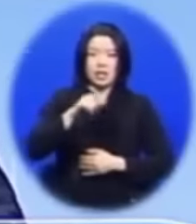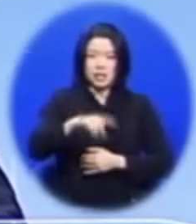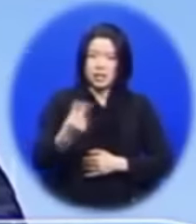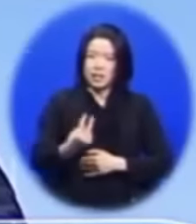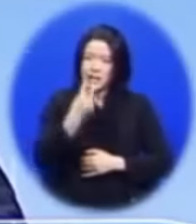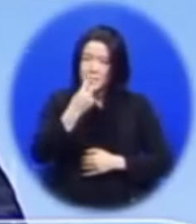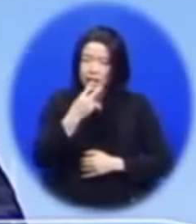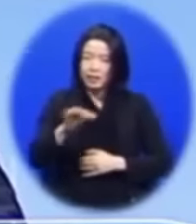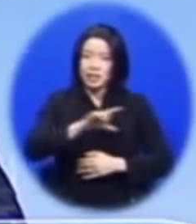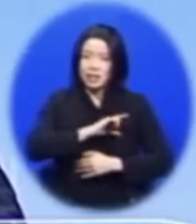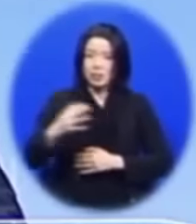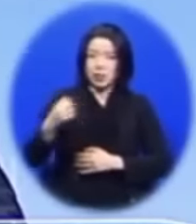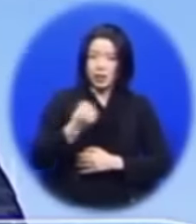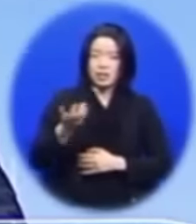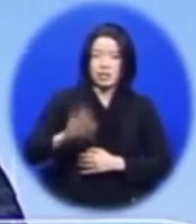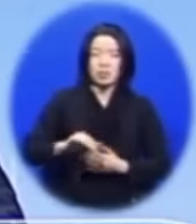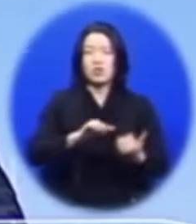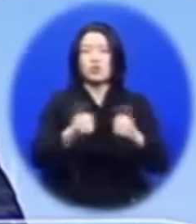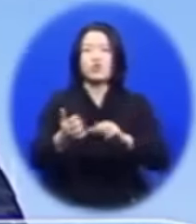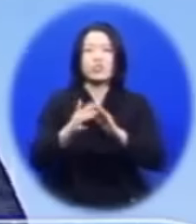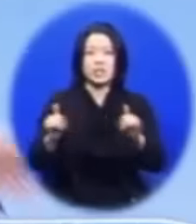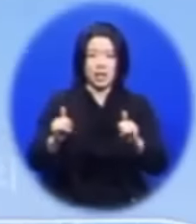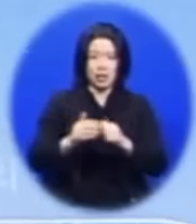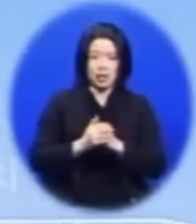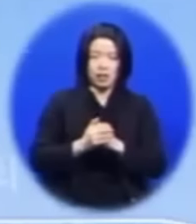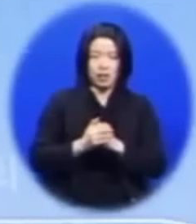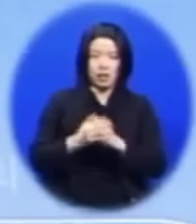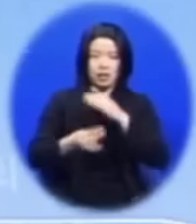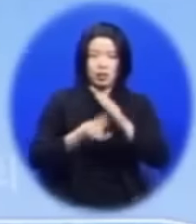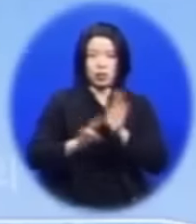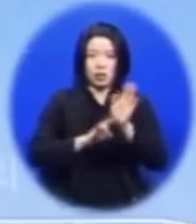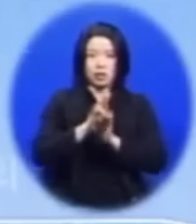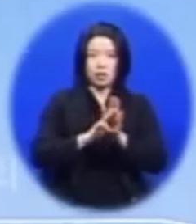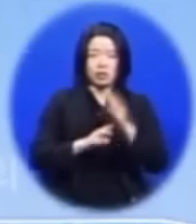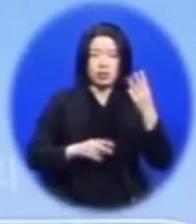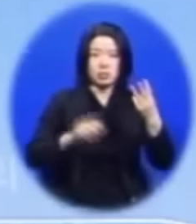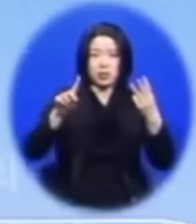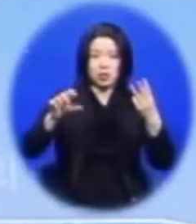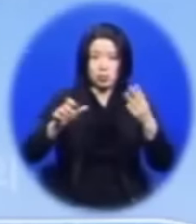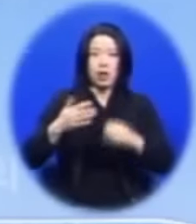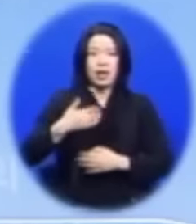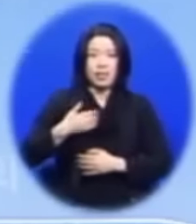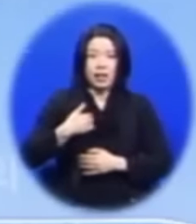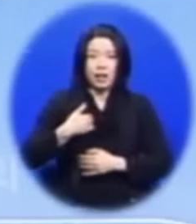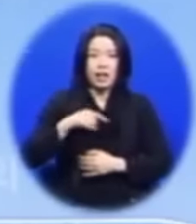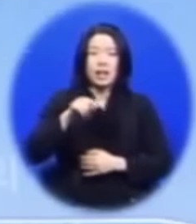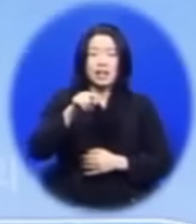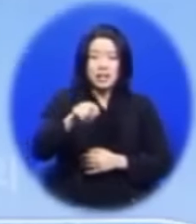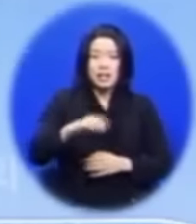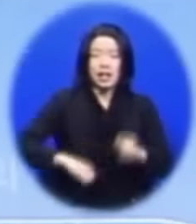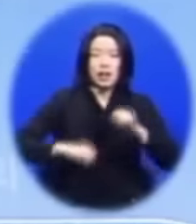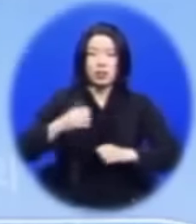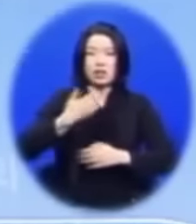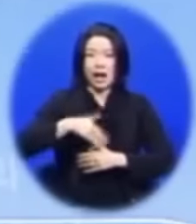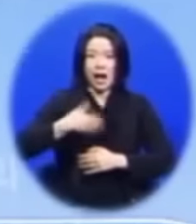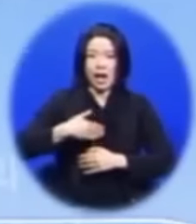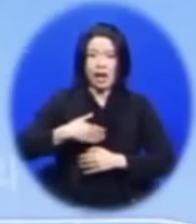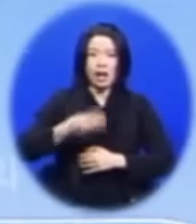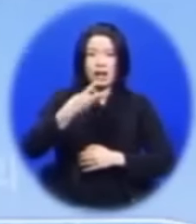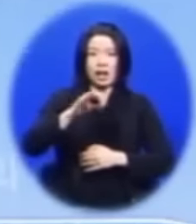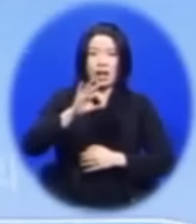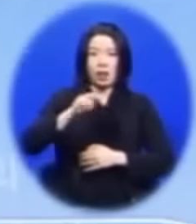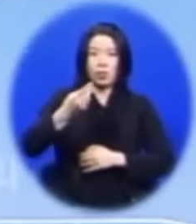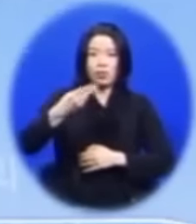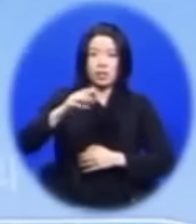이름은 가졌으나 죽은 자로다 요한계시록 3장 15절에 내가 내 행위를 아노니 라오디게아